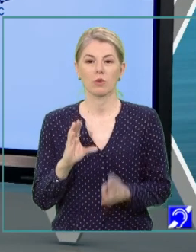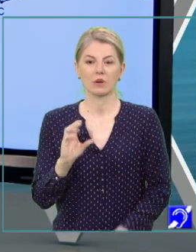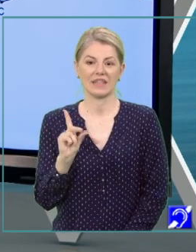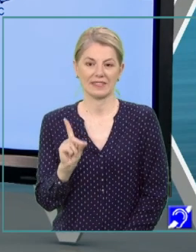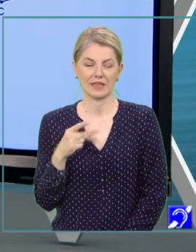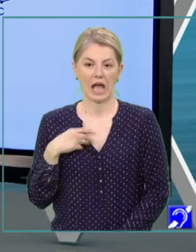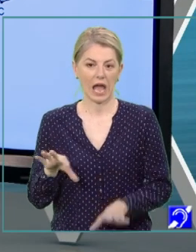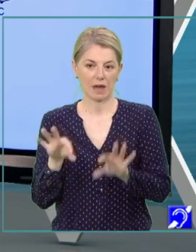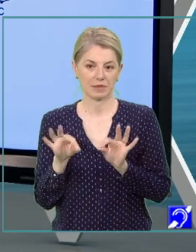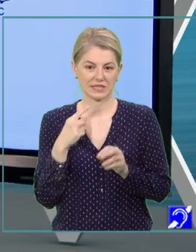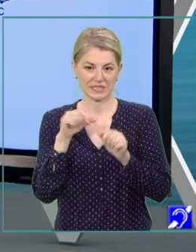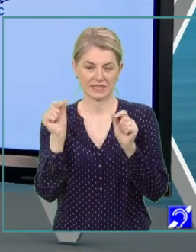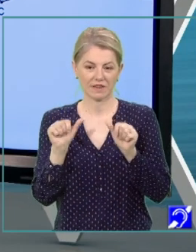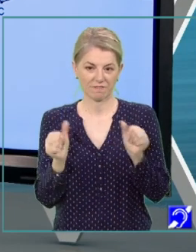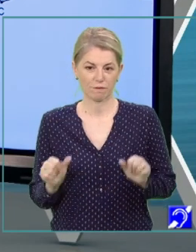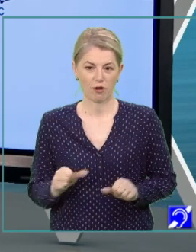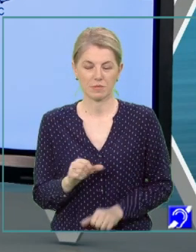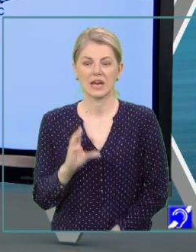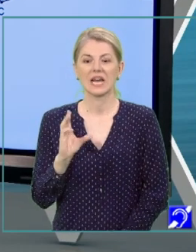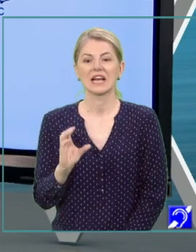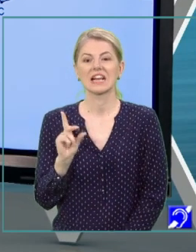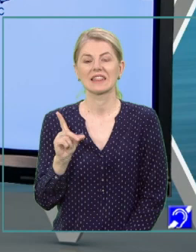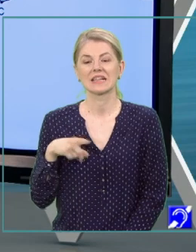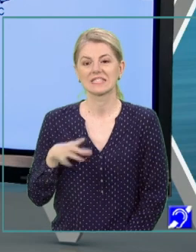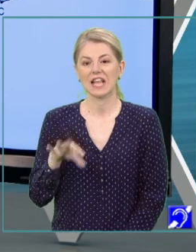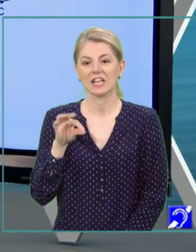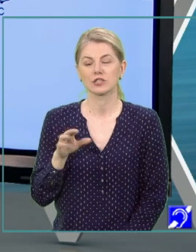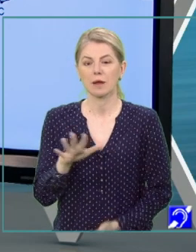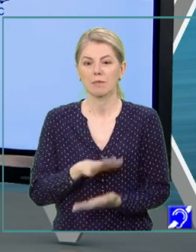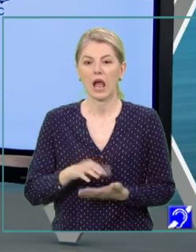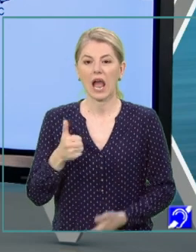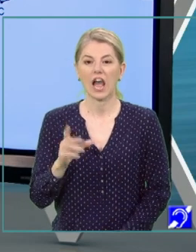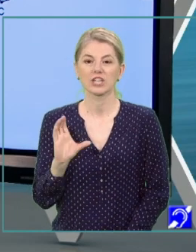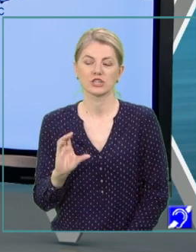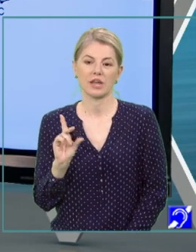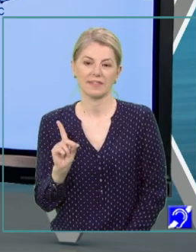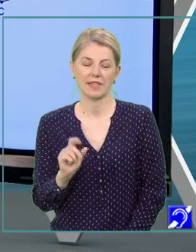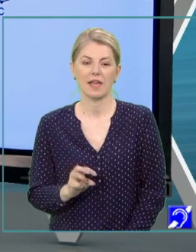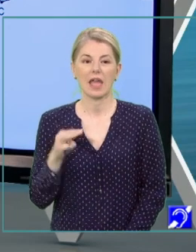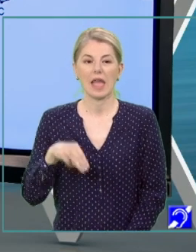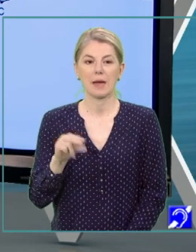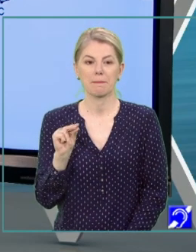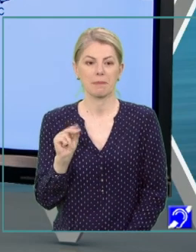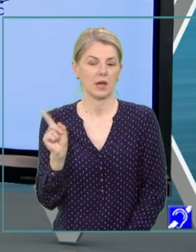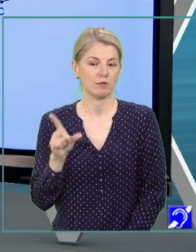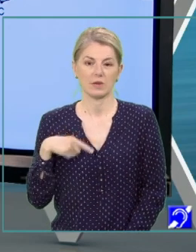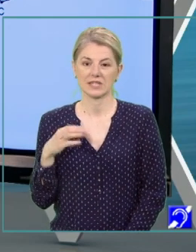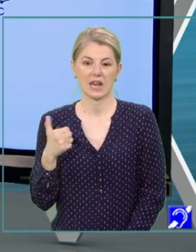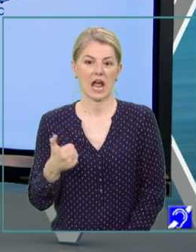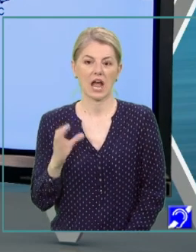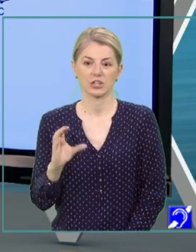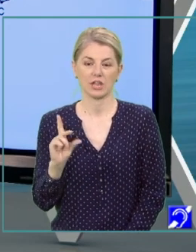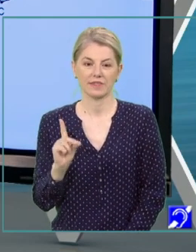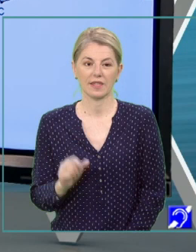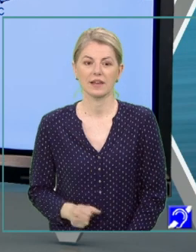am identificat acest lucru. CD se găsește în planul ACD. MP nu se află în planul